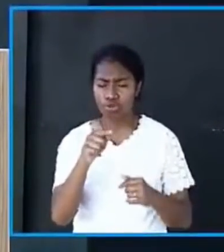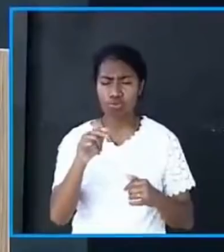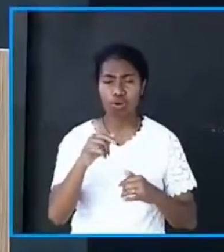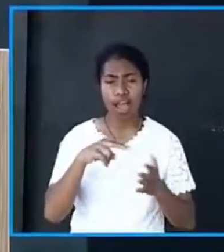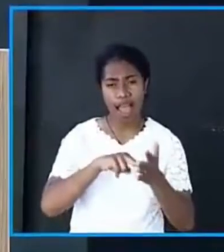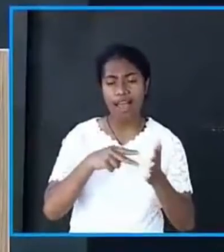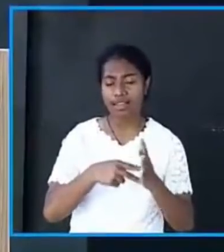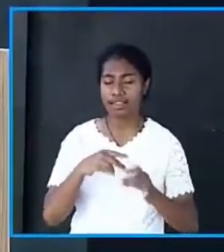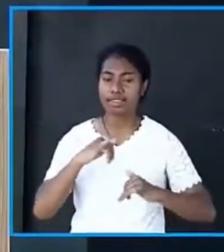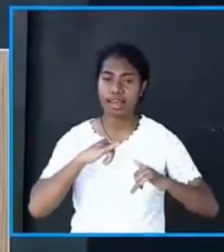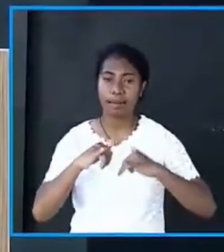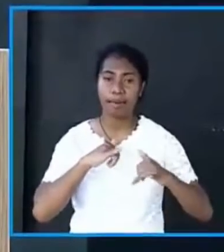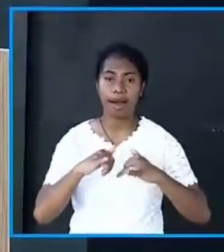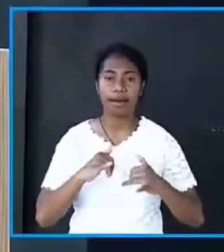gambar